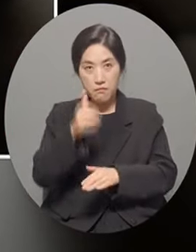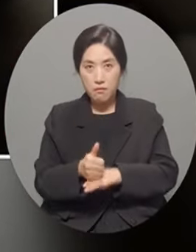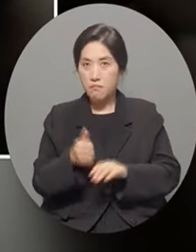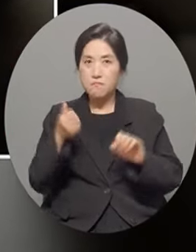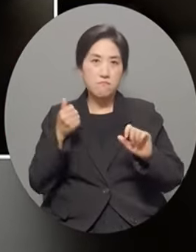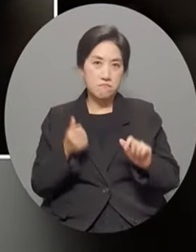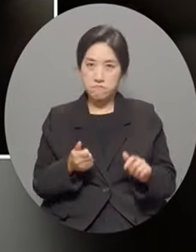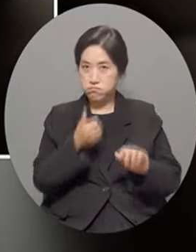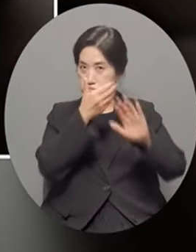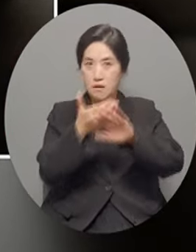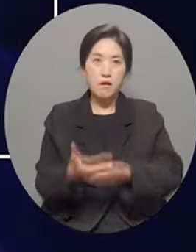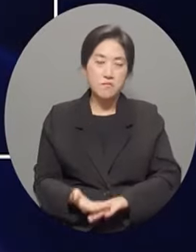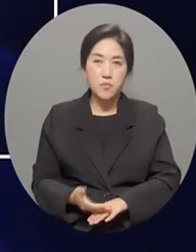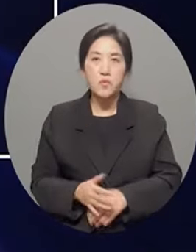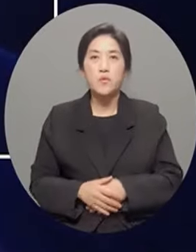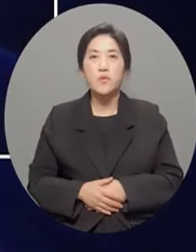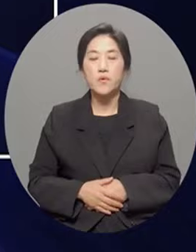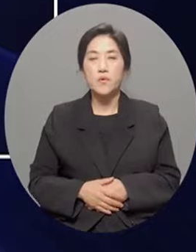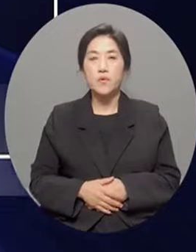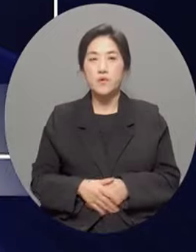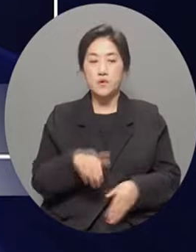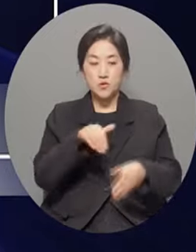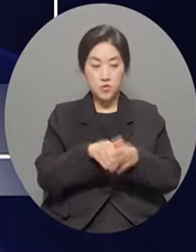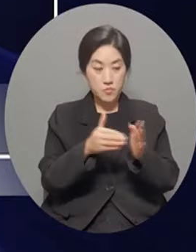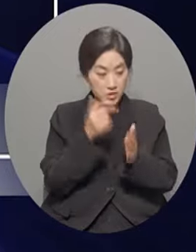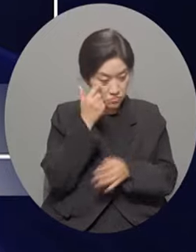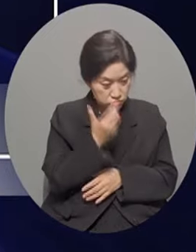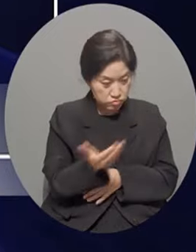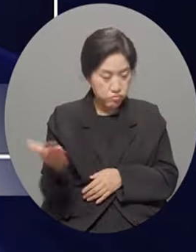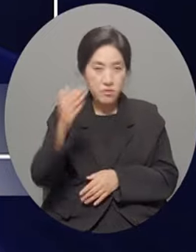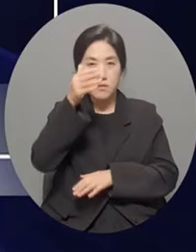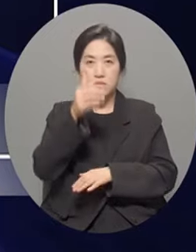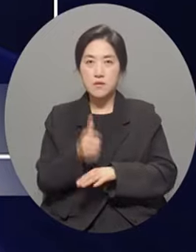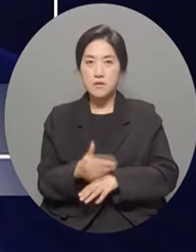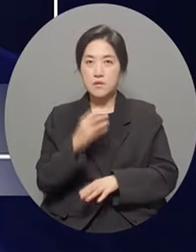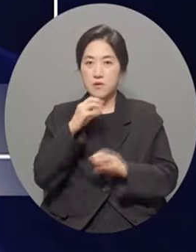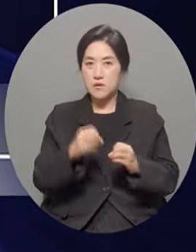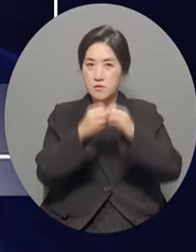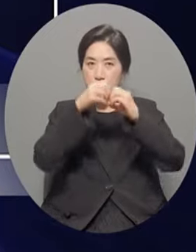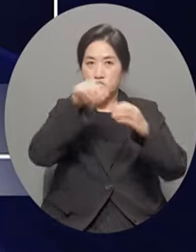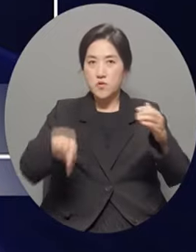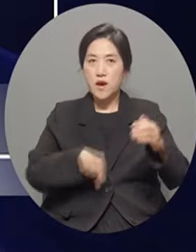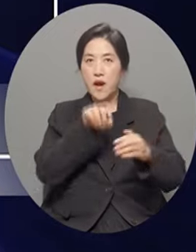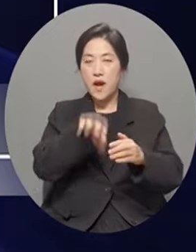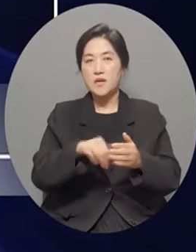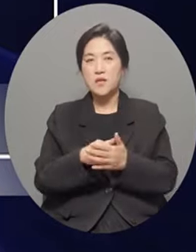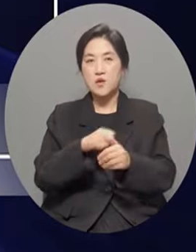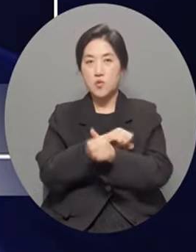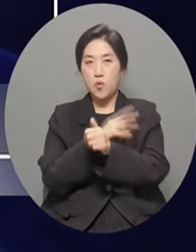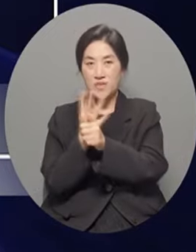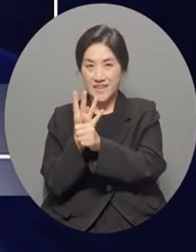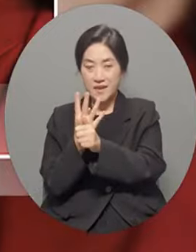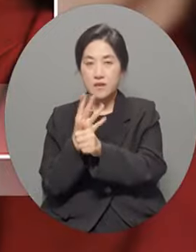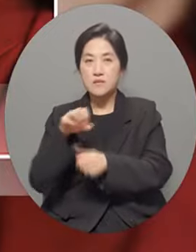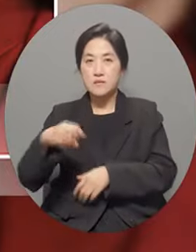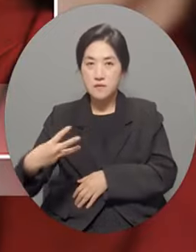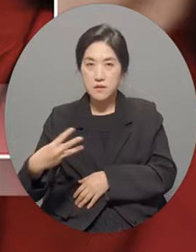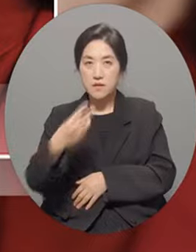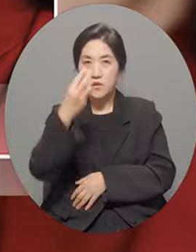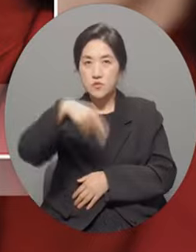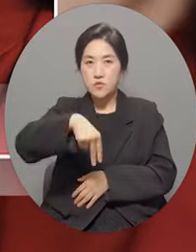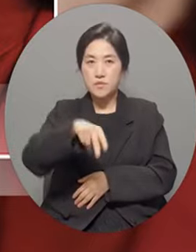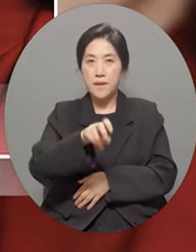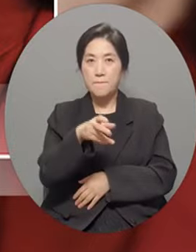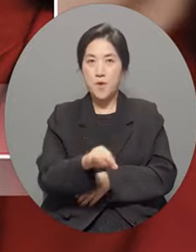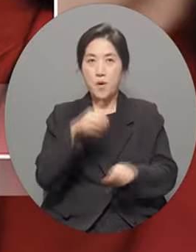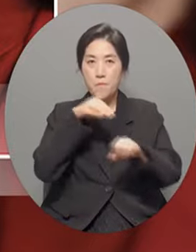다소 차이가 있었습니다. 출구조사 발표 결과 서울의 격전지 가운데 하나로 분류된 동작 을 지역에서 유사명